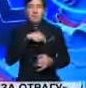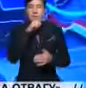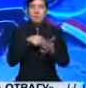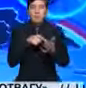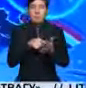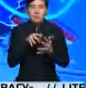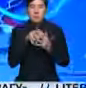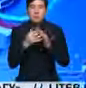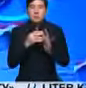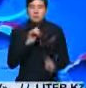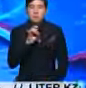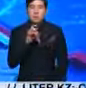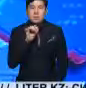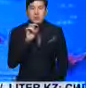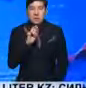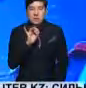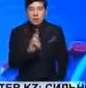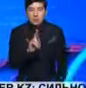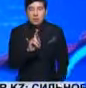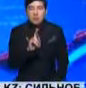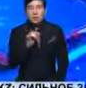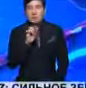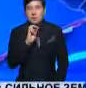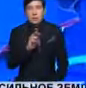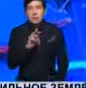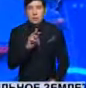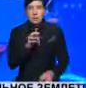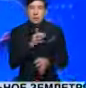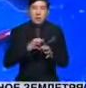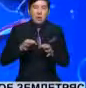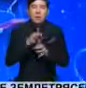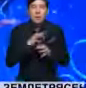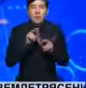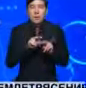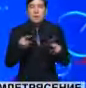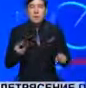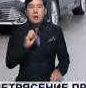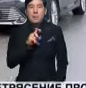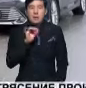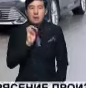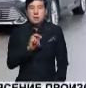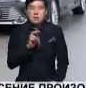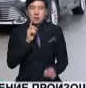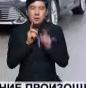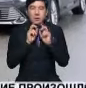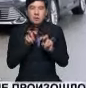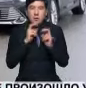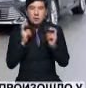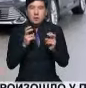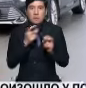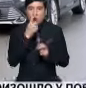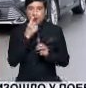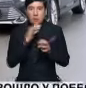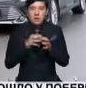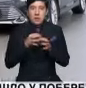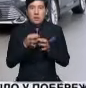сел Жангалды и Тушубек Мангыстауской области на встрече с членами республиканской общественной приемной партии «Аманат». В отдаленные от областного центра